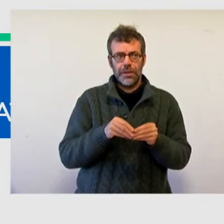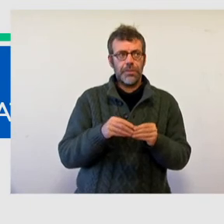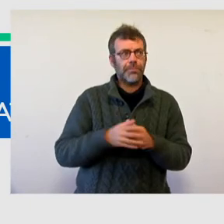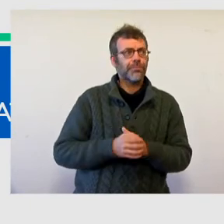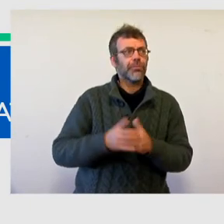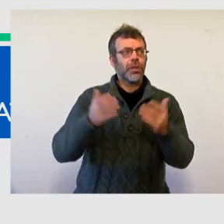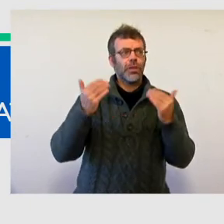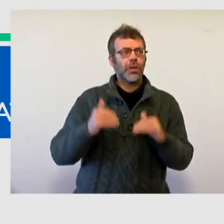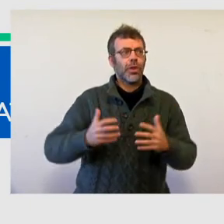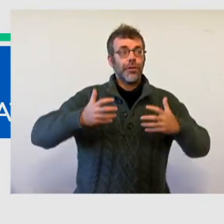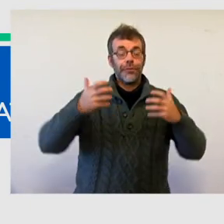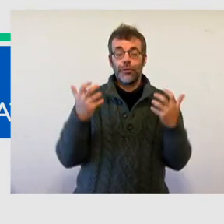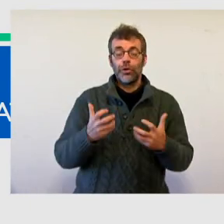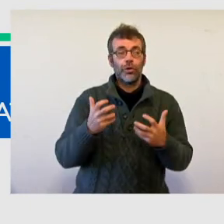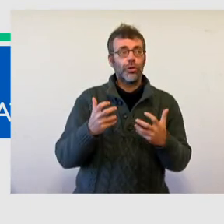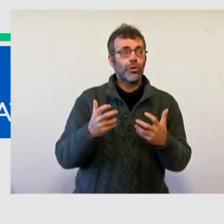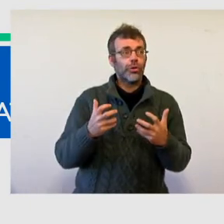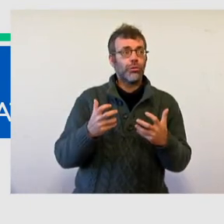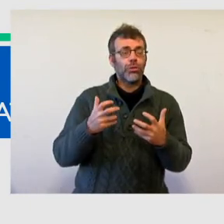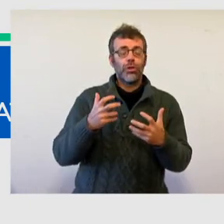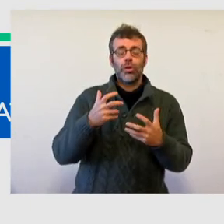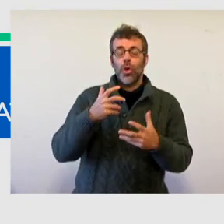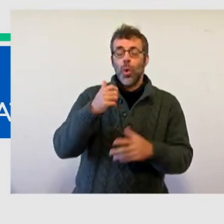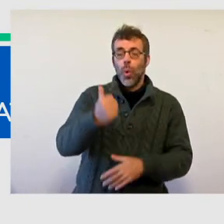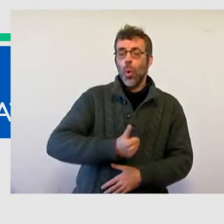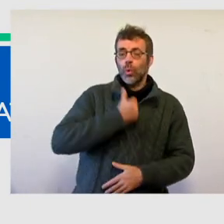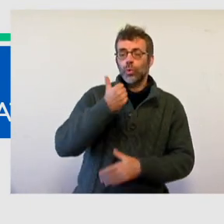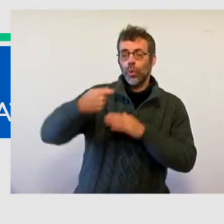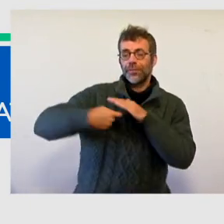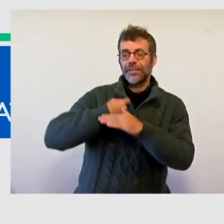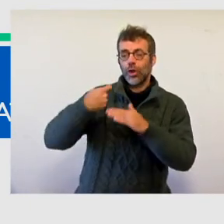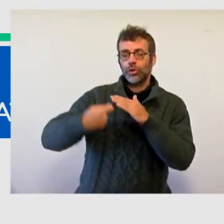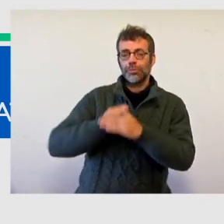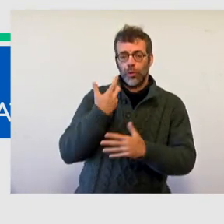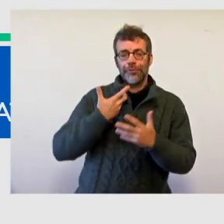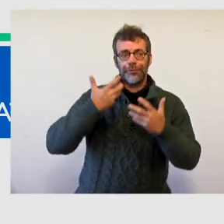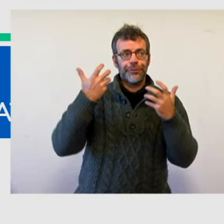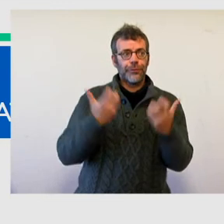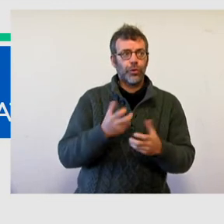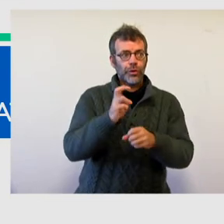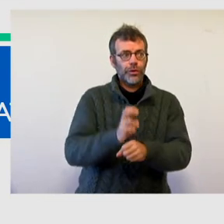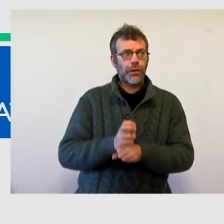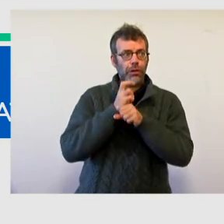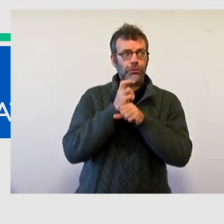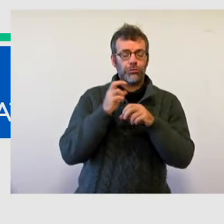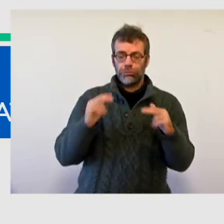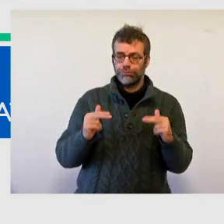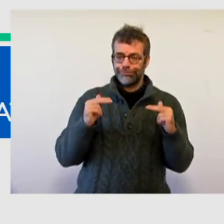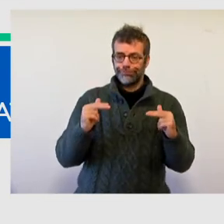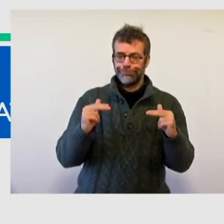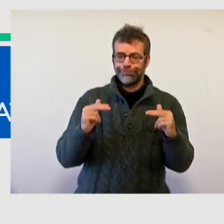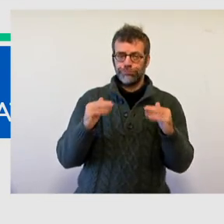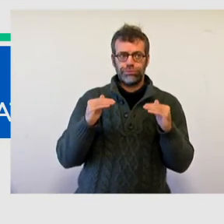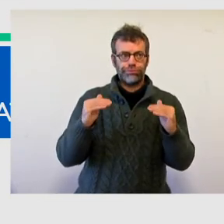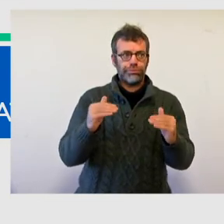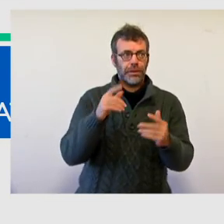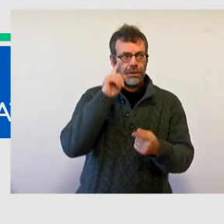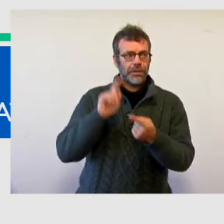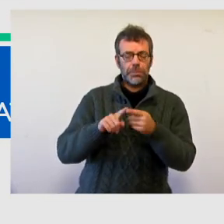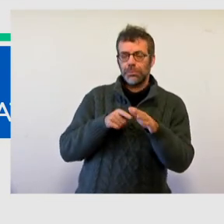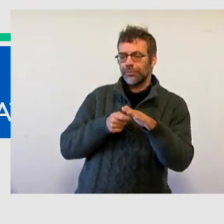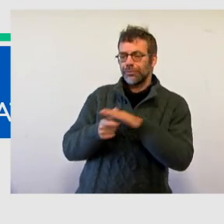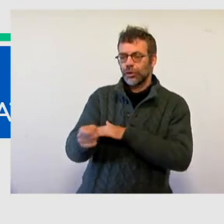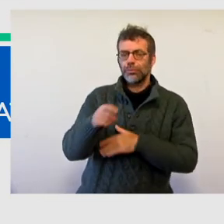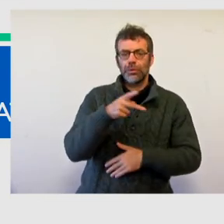conserver un taux d'épargne brute satisfaisant permettant de financer la PPI. Nous voulons